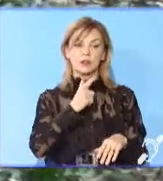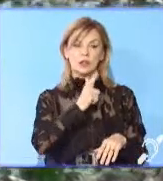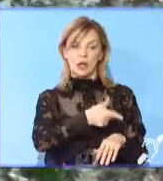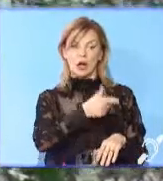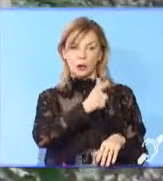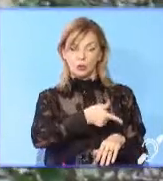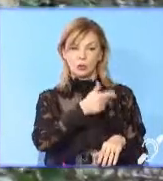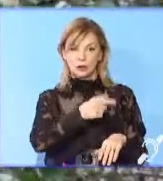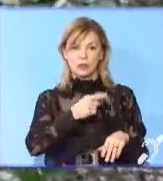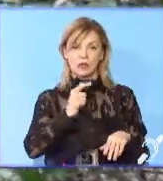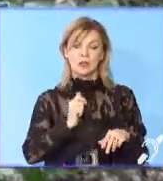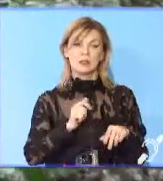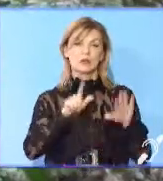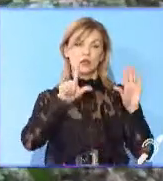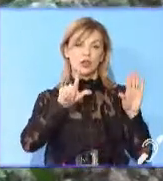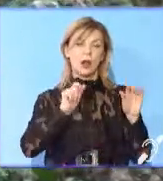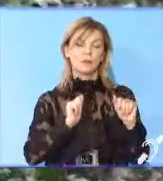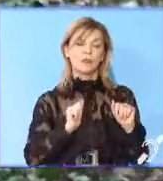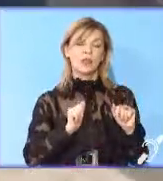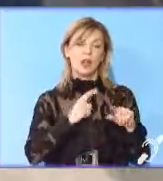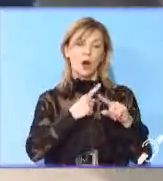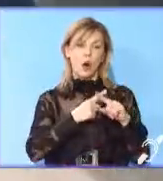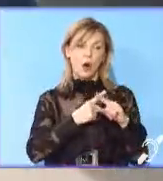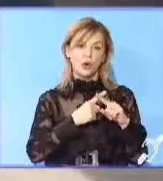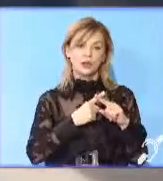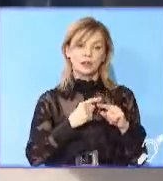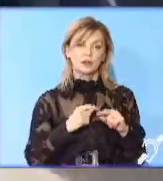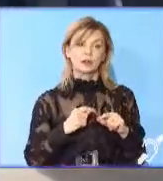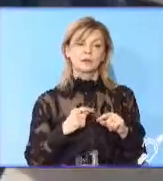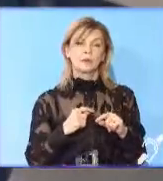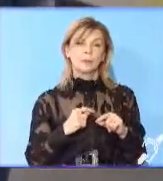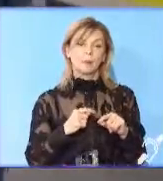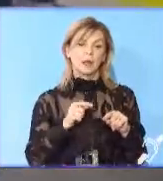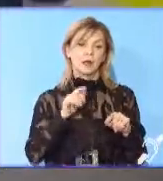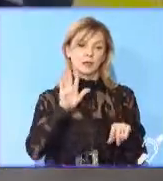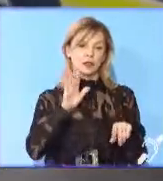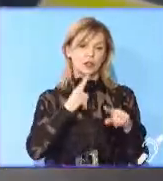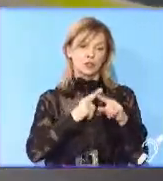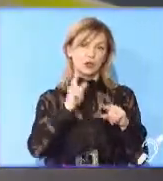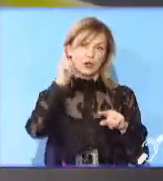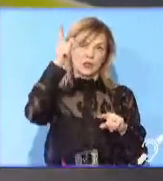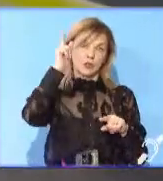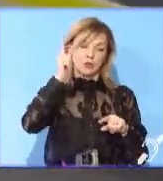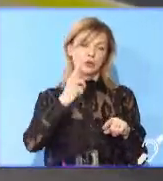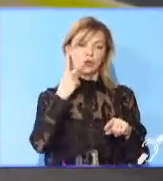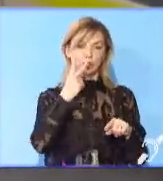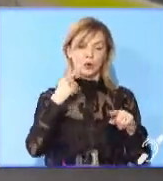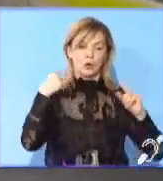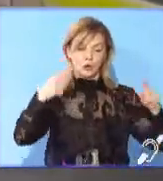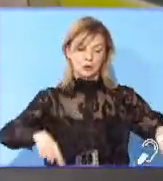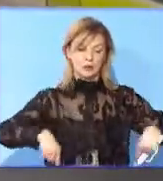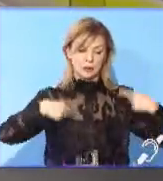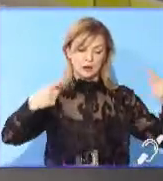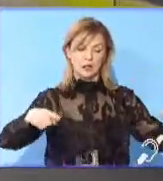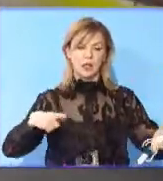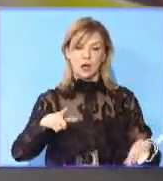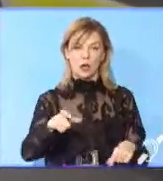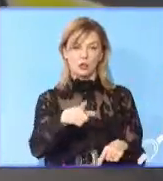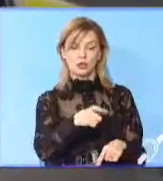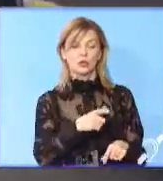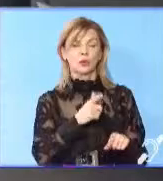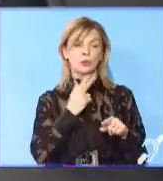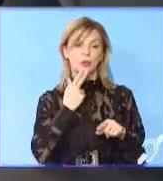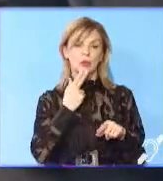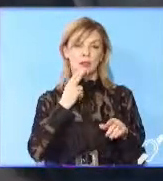legii au executat 7 focuri cu armamentul din dotare, 5 în plan vertical și 2 în anvelopele atelaj Hippo. Polițiștii au